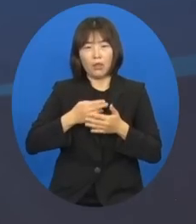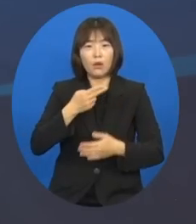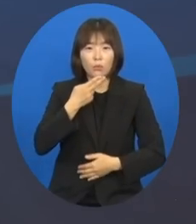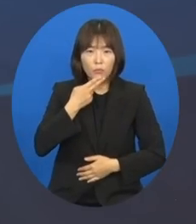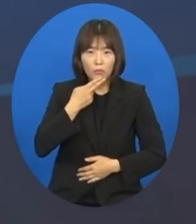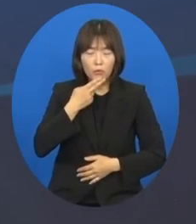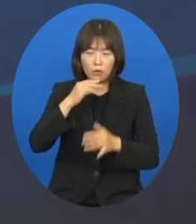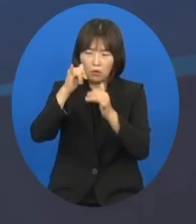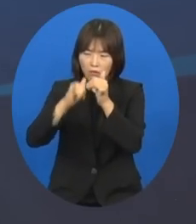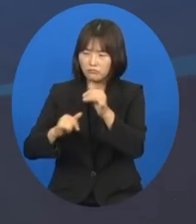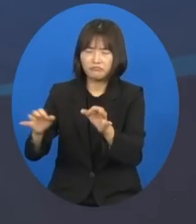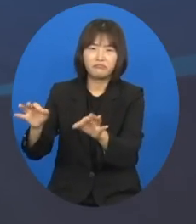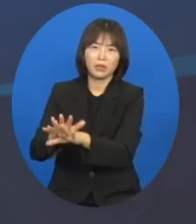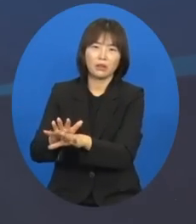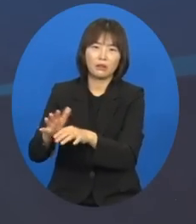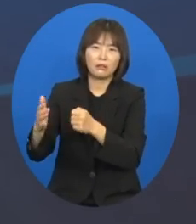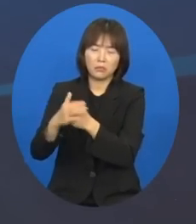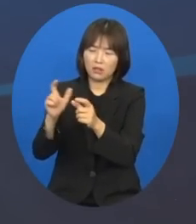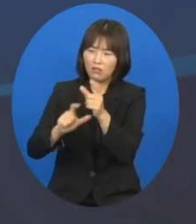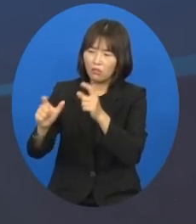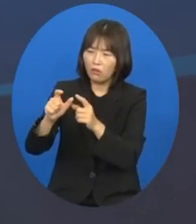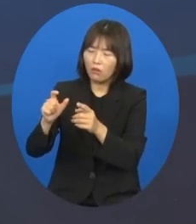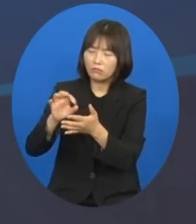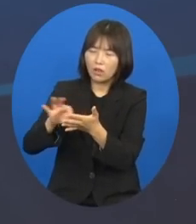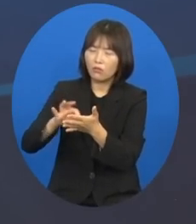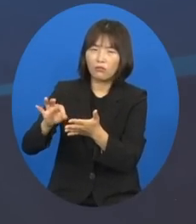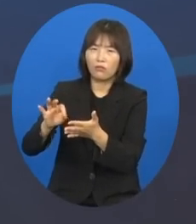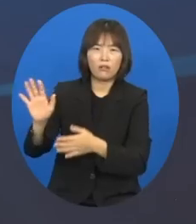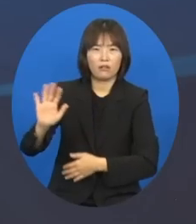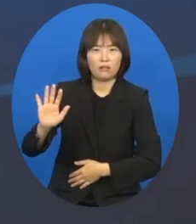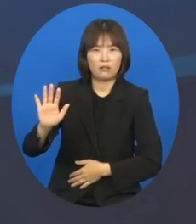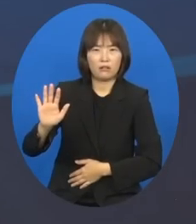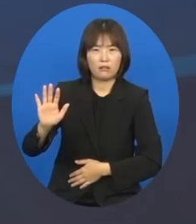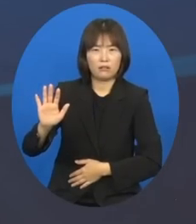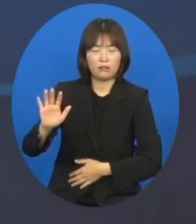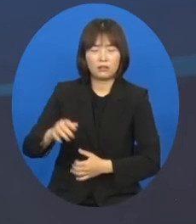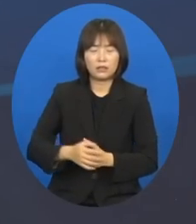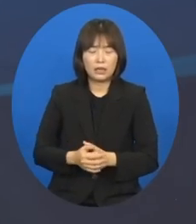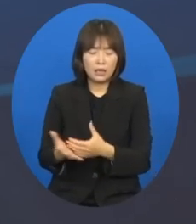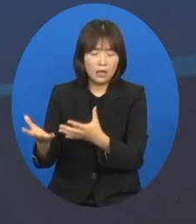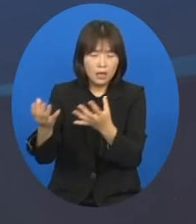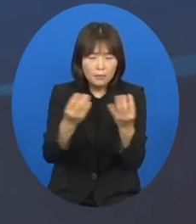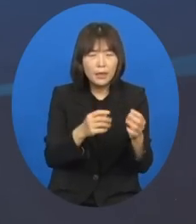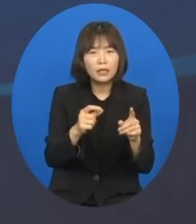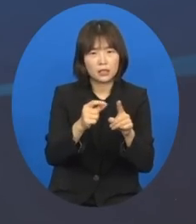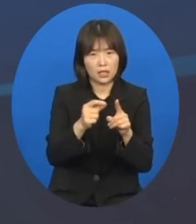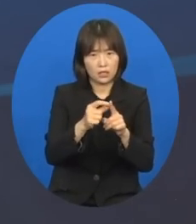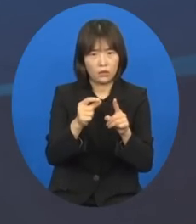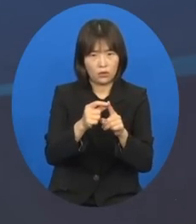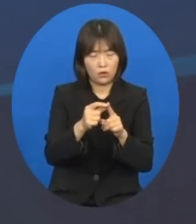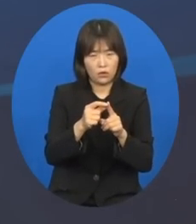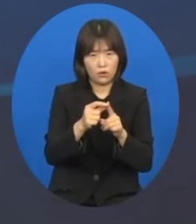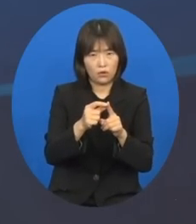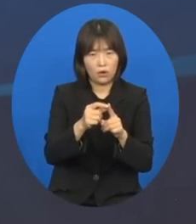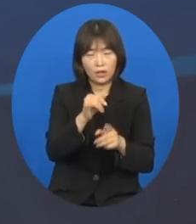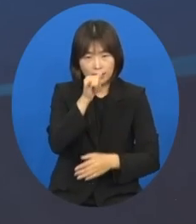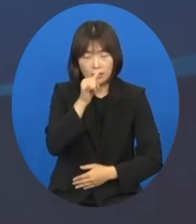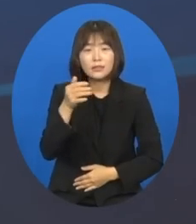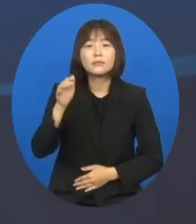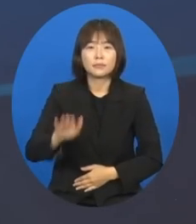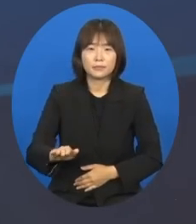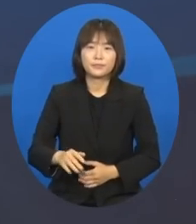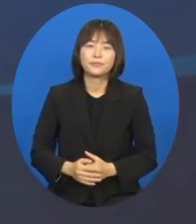역사 속에서 사라져 버려서 더 이상 사용하지 않거나 그렇게 많은 단어들이 한 시대를 풍미했지만